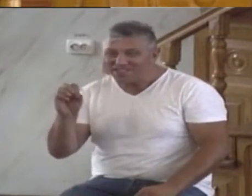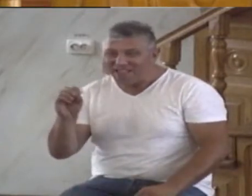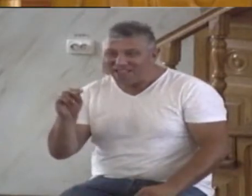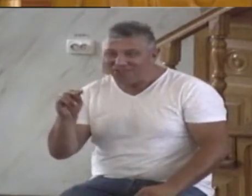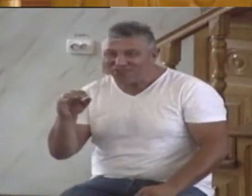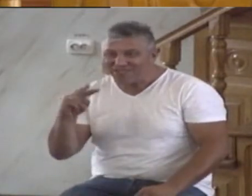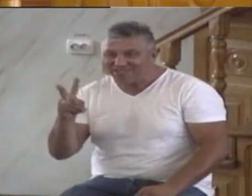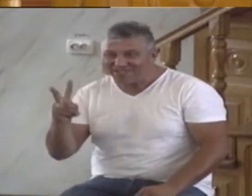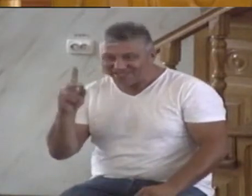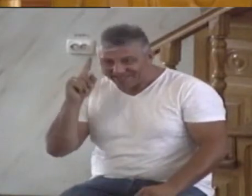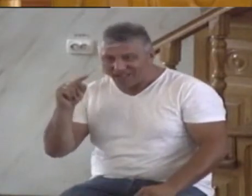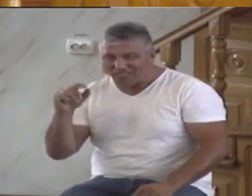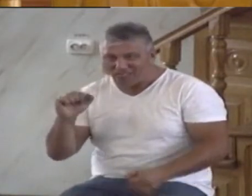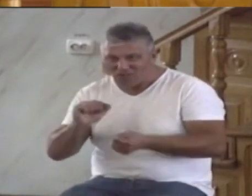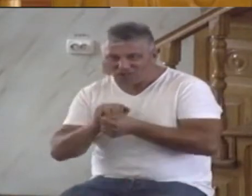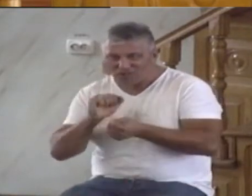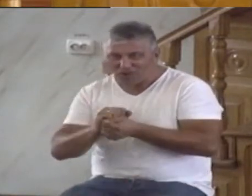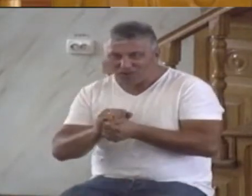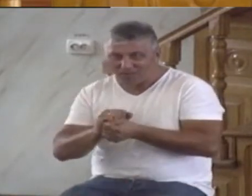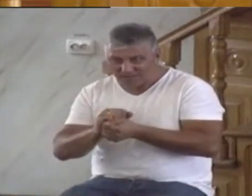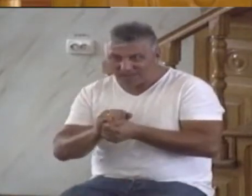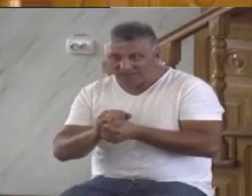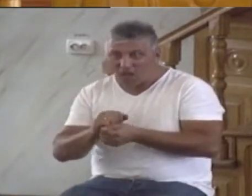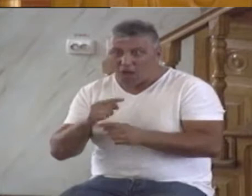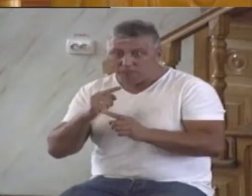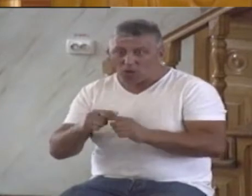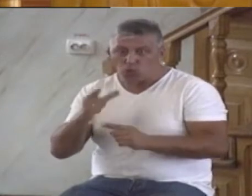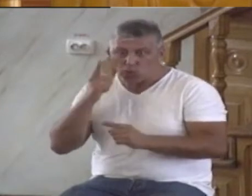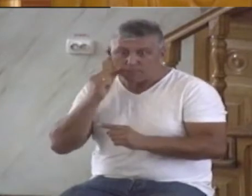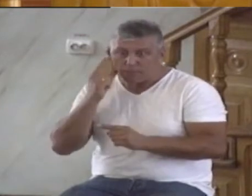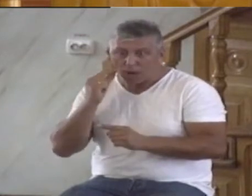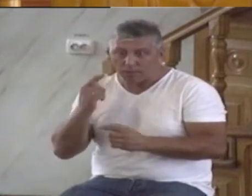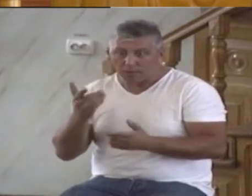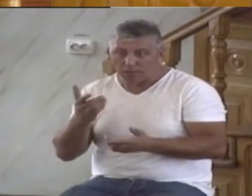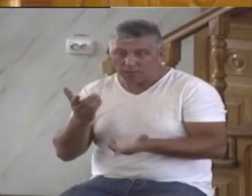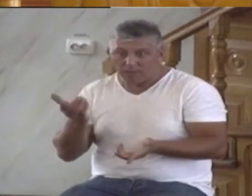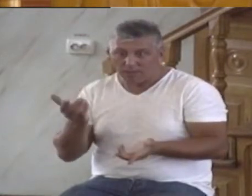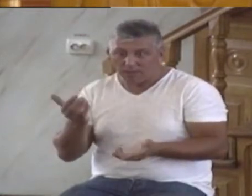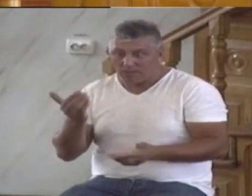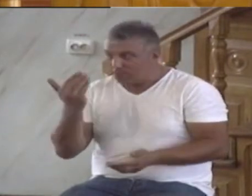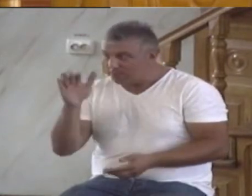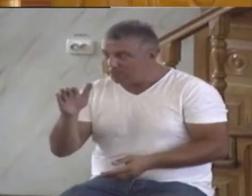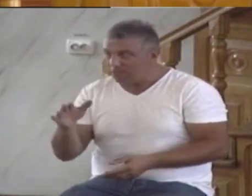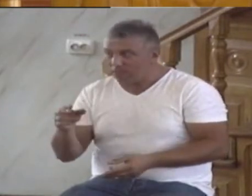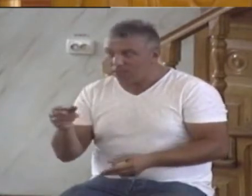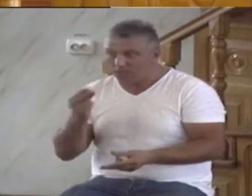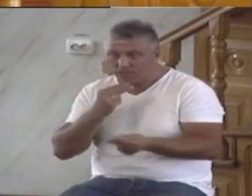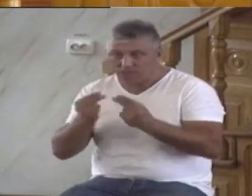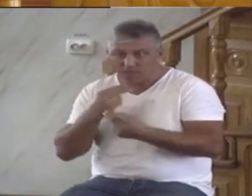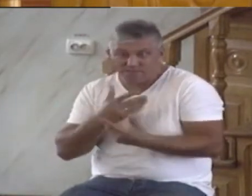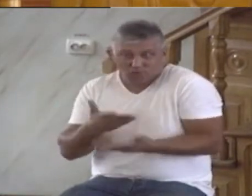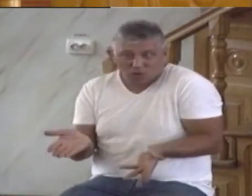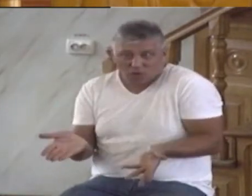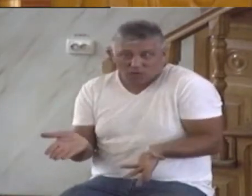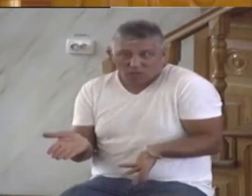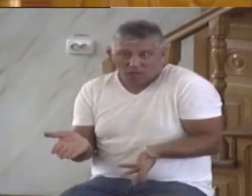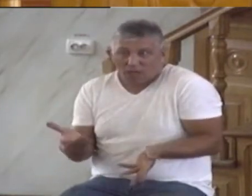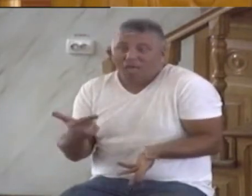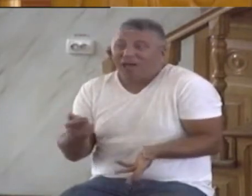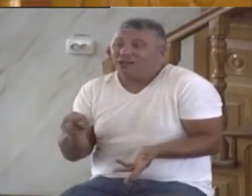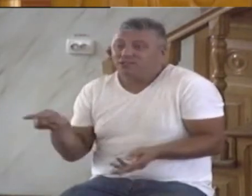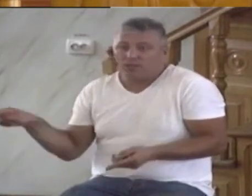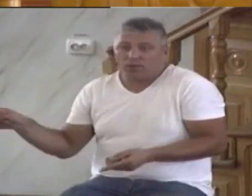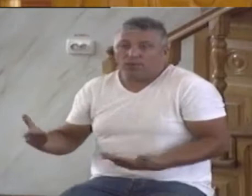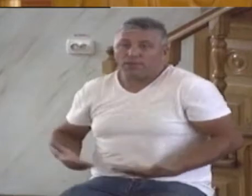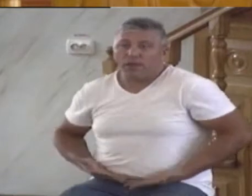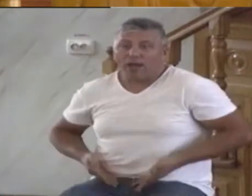между тем это и есть геройство. Ведь только тот факт, что где он родился, в какой